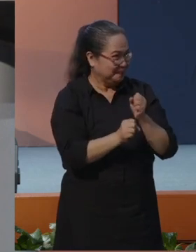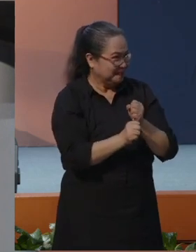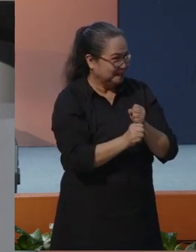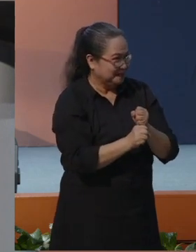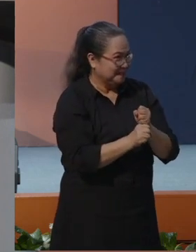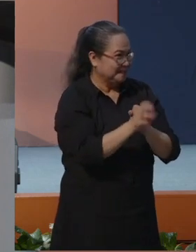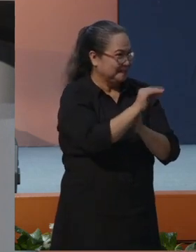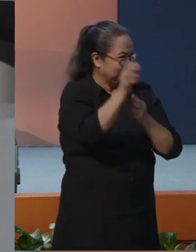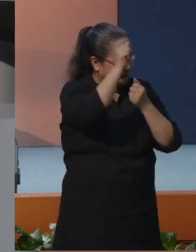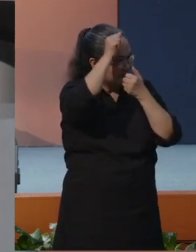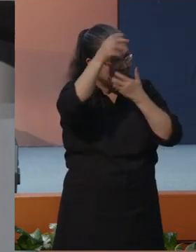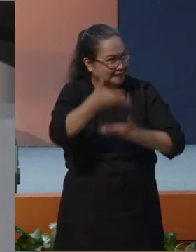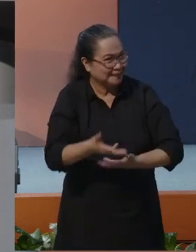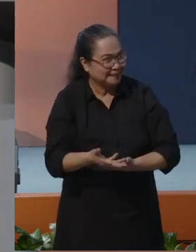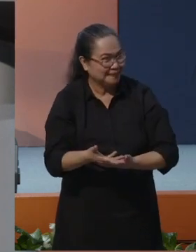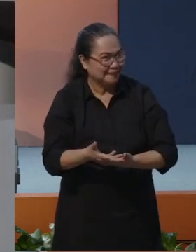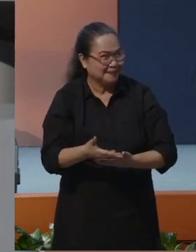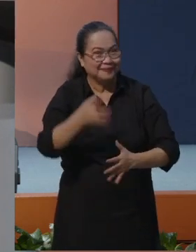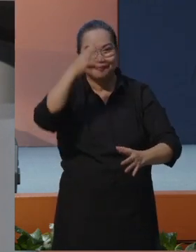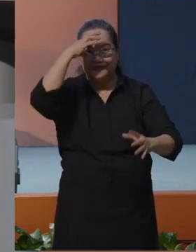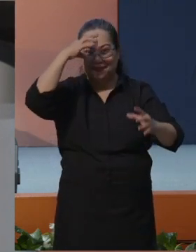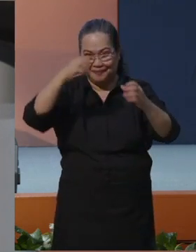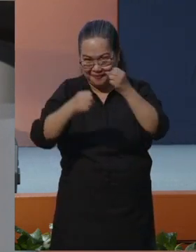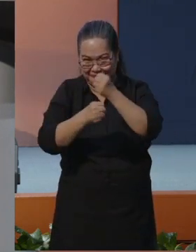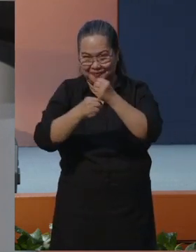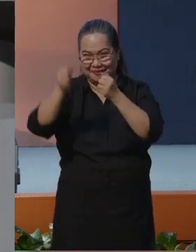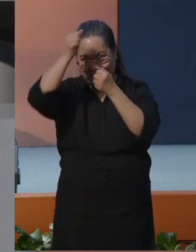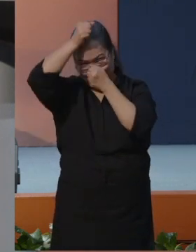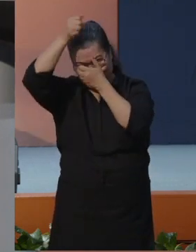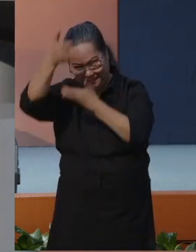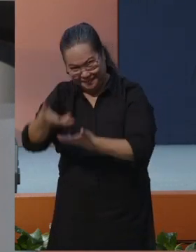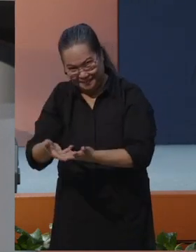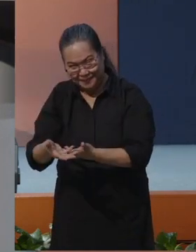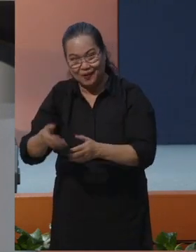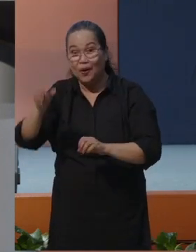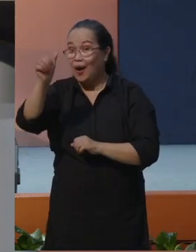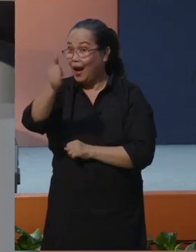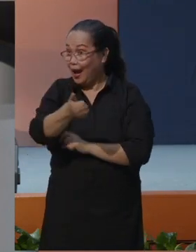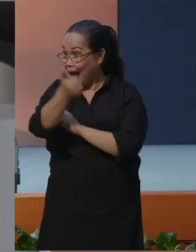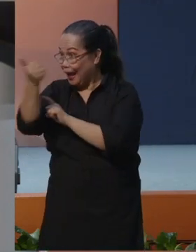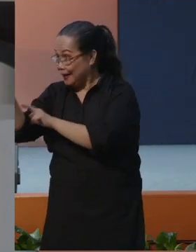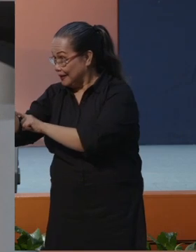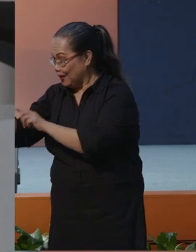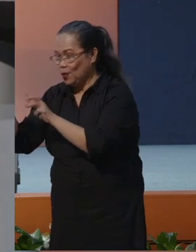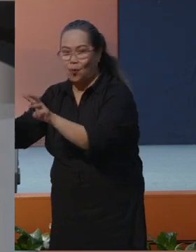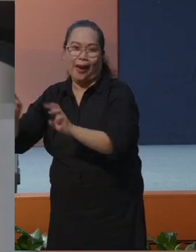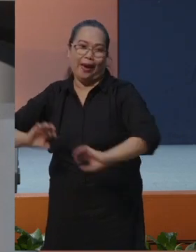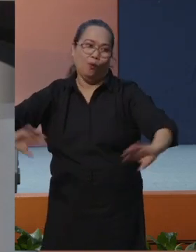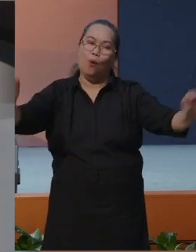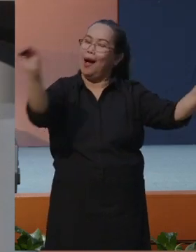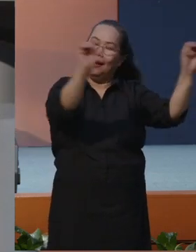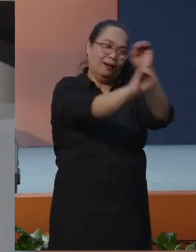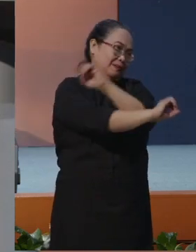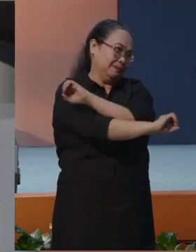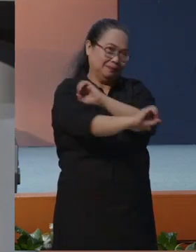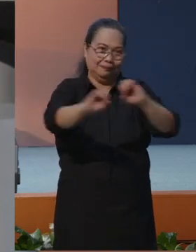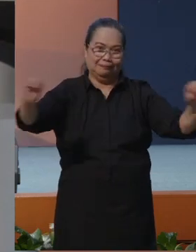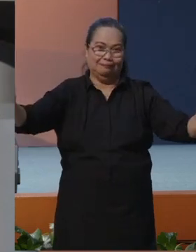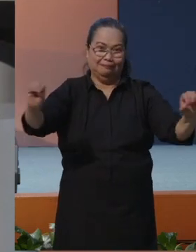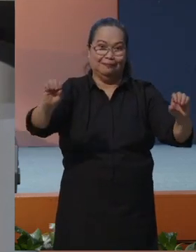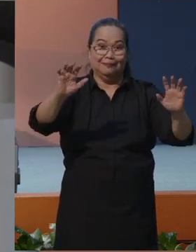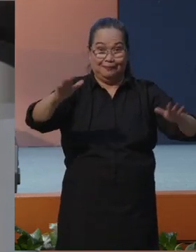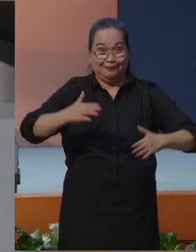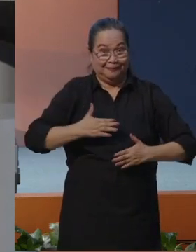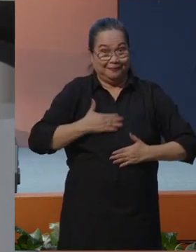pagsunod. Trust and obey. For there's no other way to be